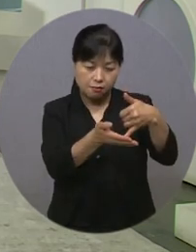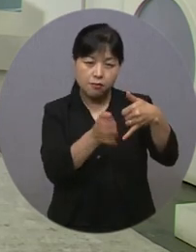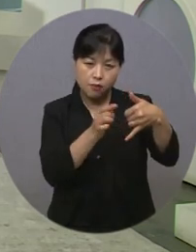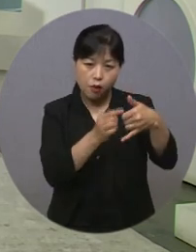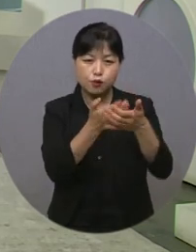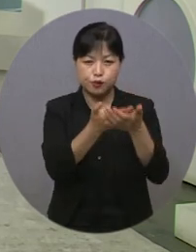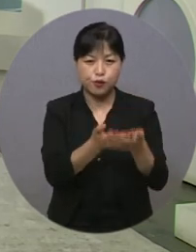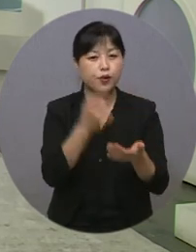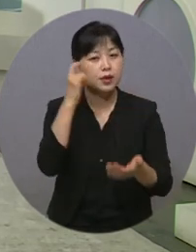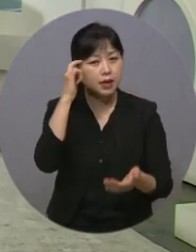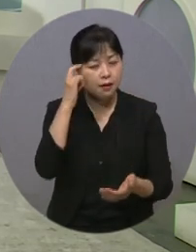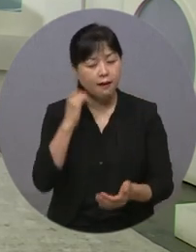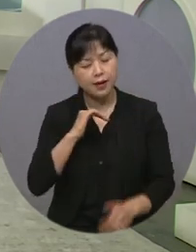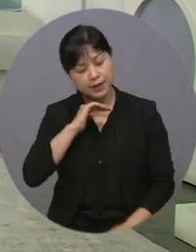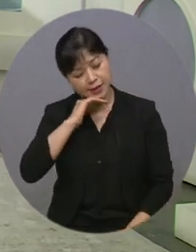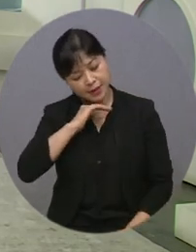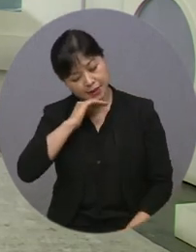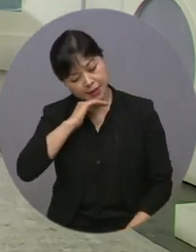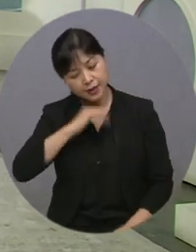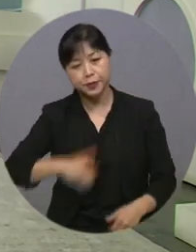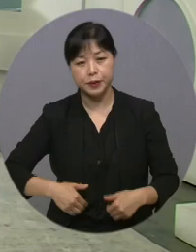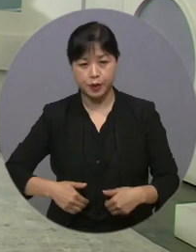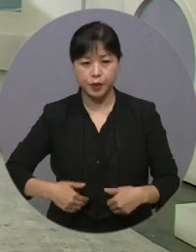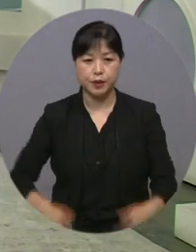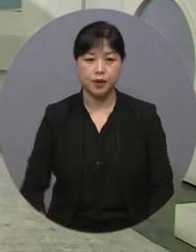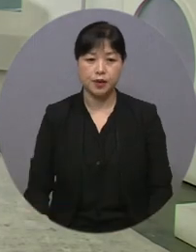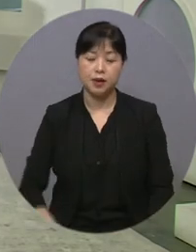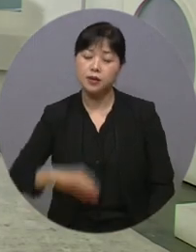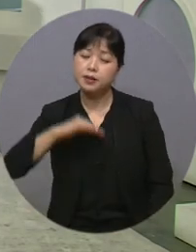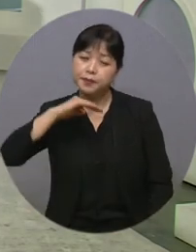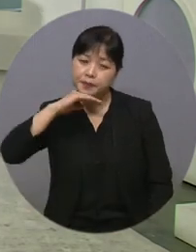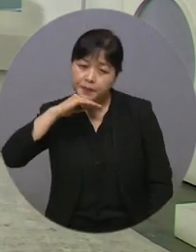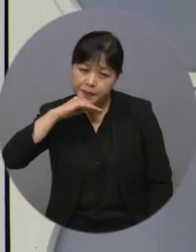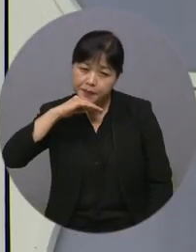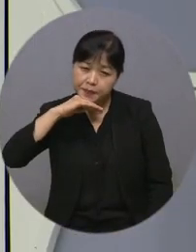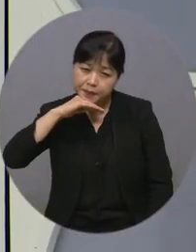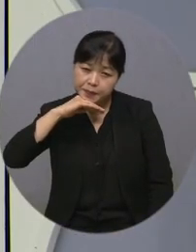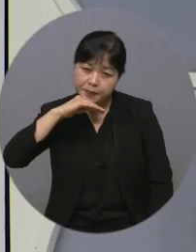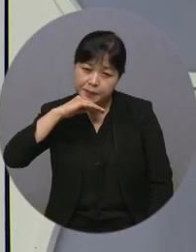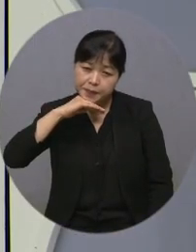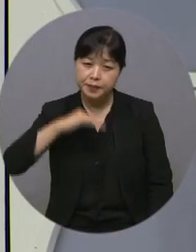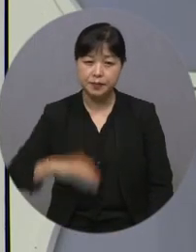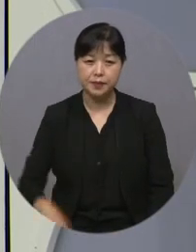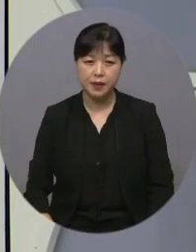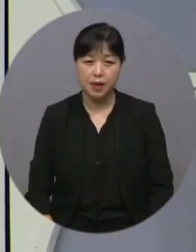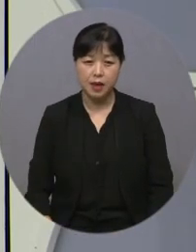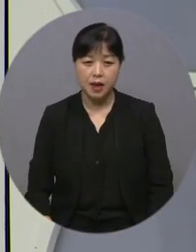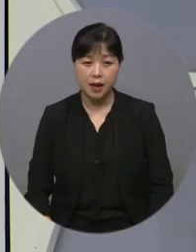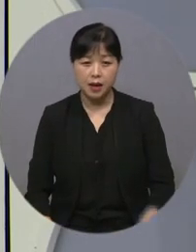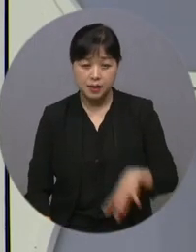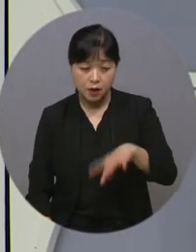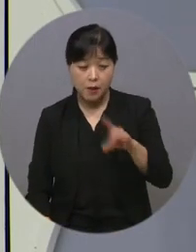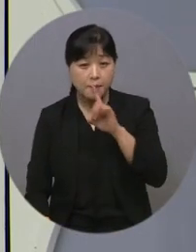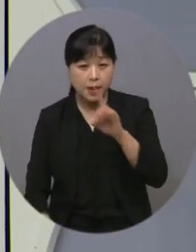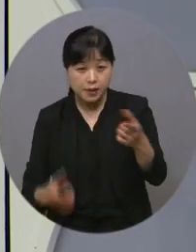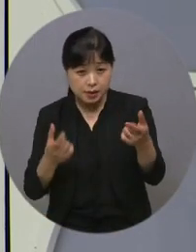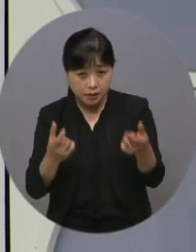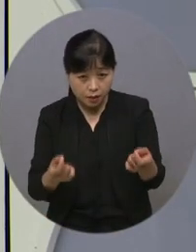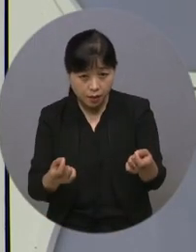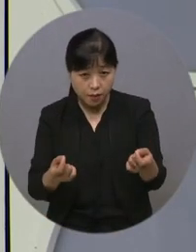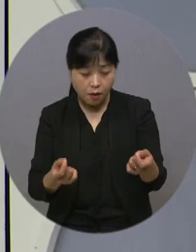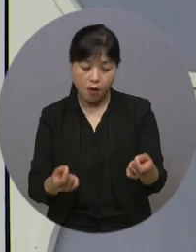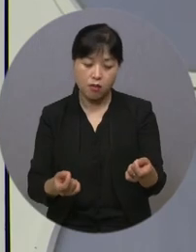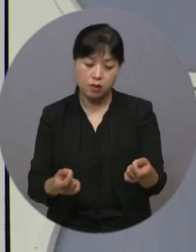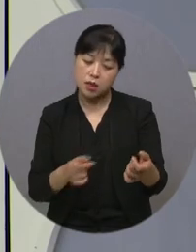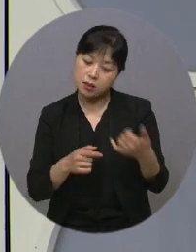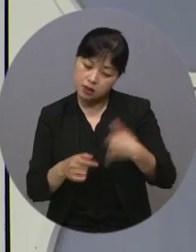중요시하고 기다릴 수 있어야 됩니다. 기다리면서 아까 모두에서 말씀드린 대로 어떤